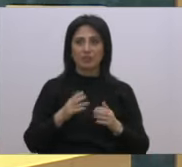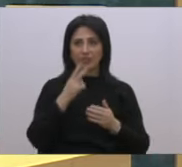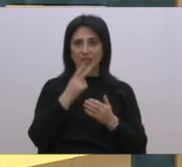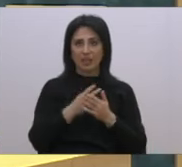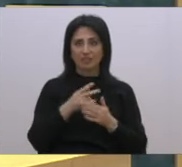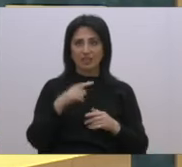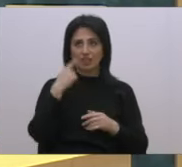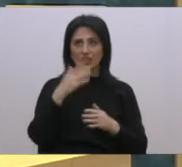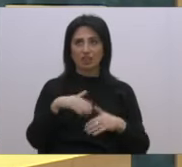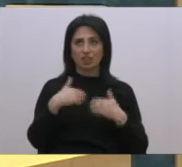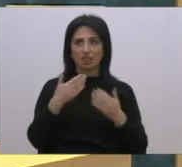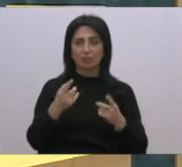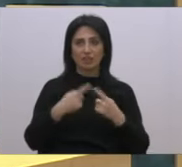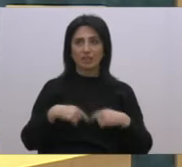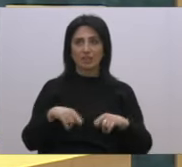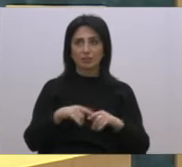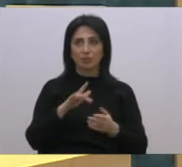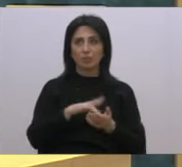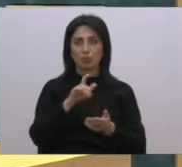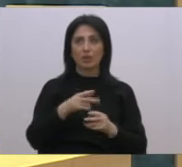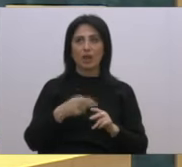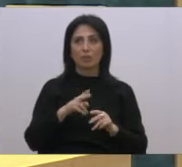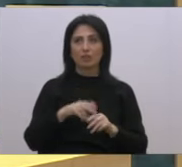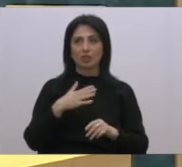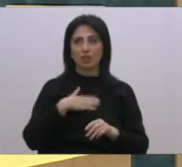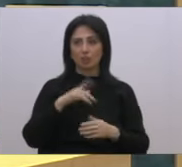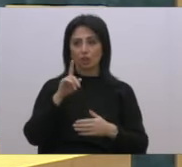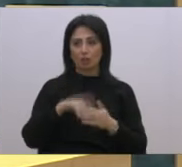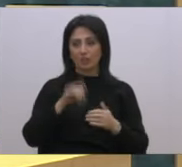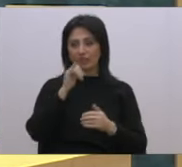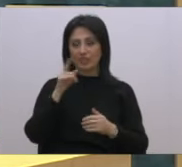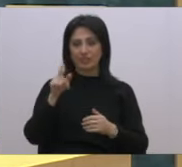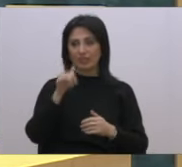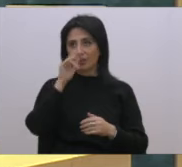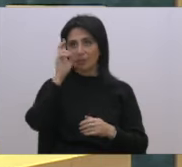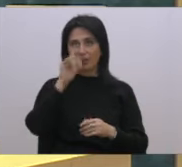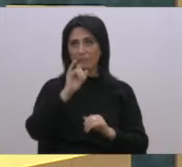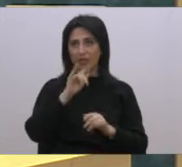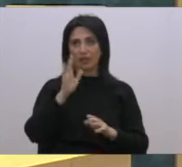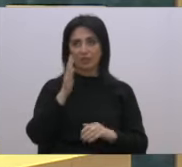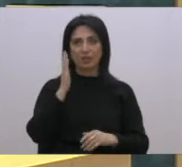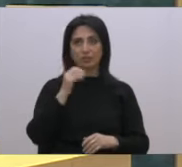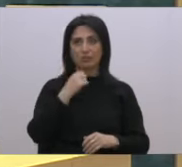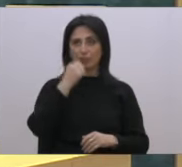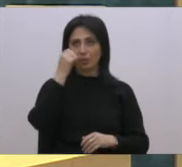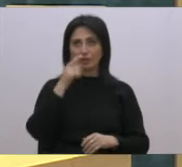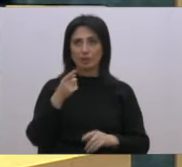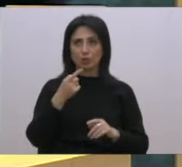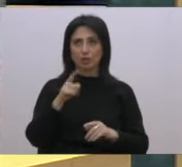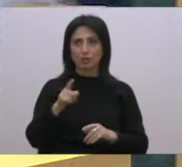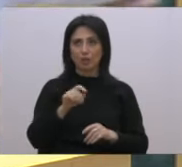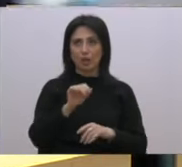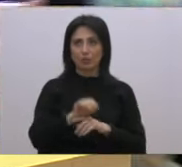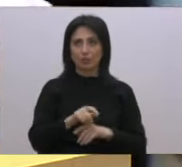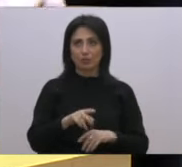სახით შეესთავაზებთ საზოგადოებას და მოსახლეობას, ამიტომ ჩემი ნდობა ვერც თქვენ და ვერც მთავრობას ვერ ექნება. დიდი მადლობა, თუ შეიძლება ეს წუთი გააჩერეთ